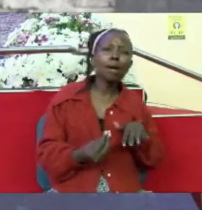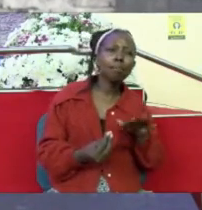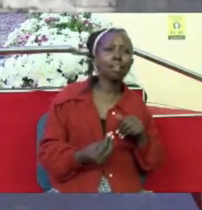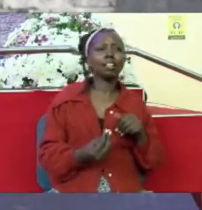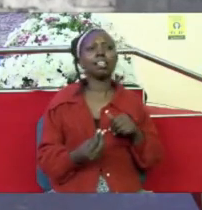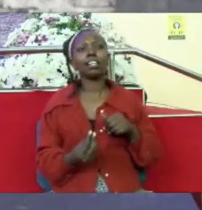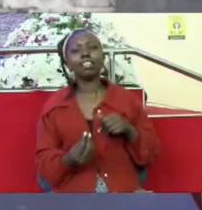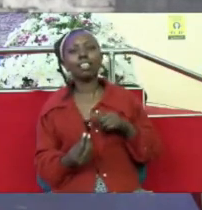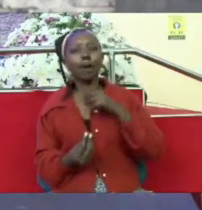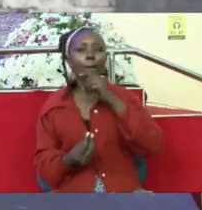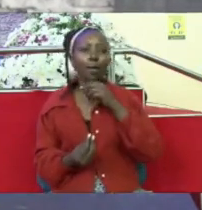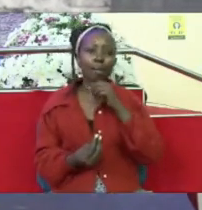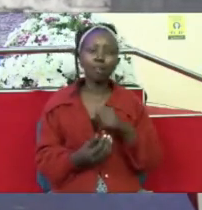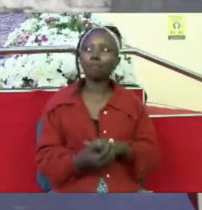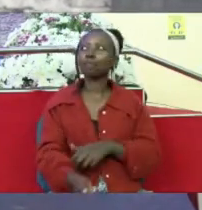you know.